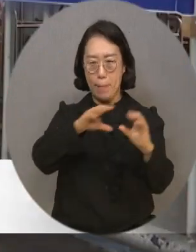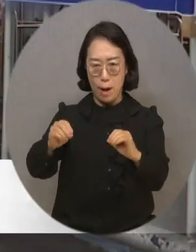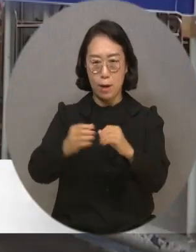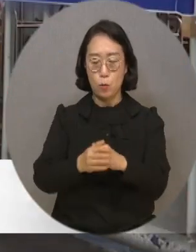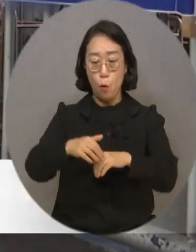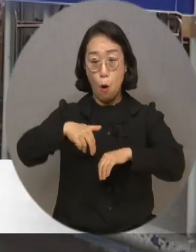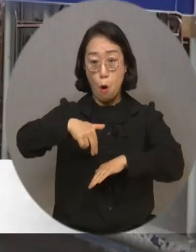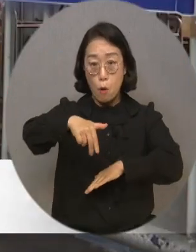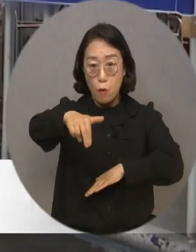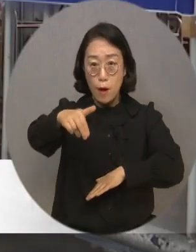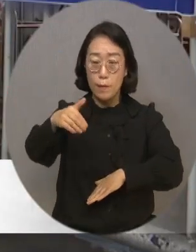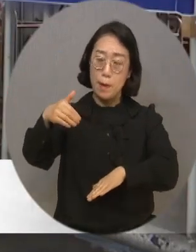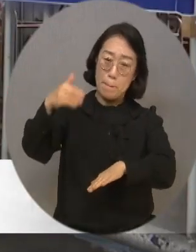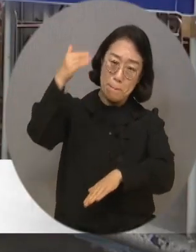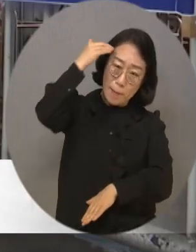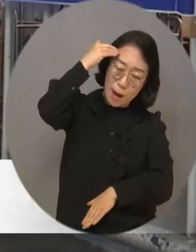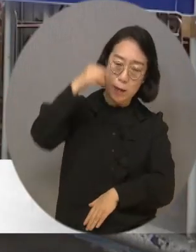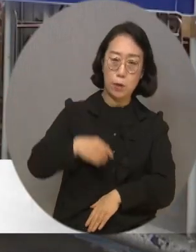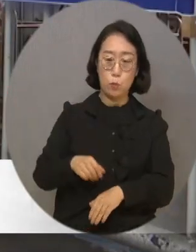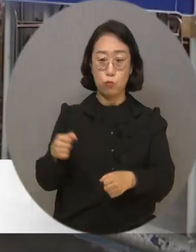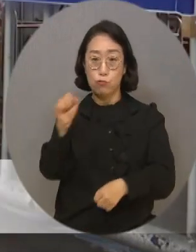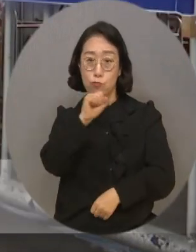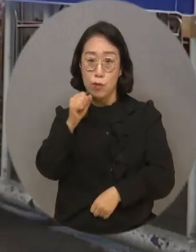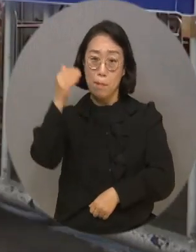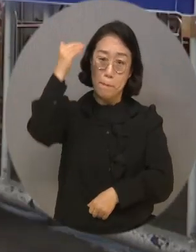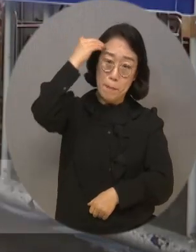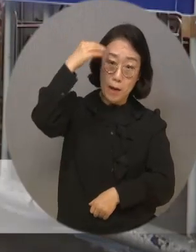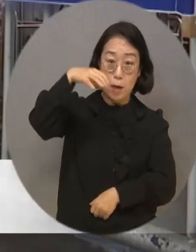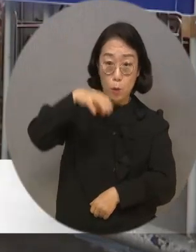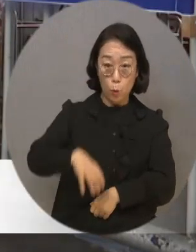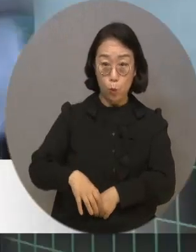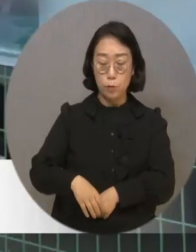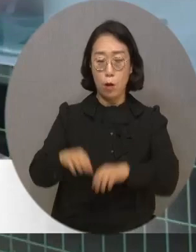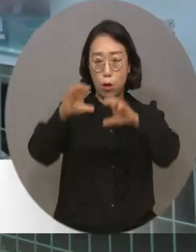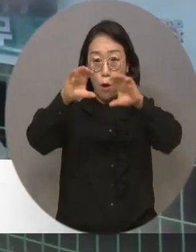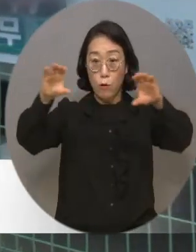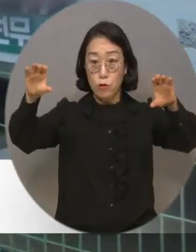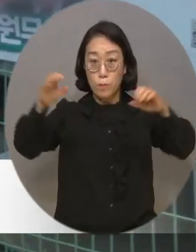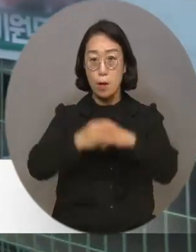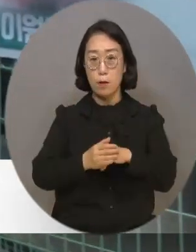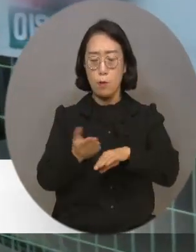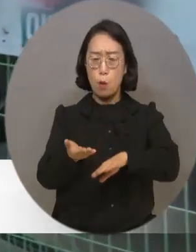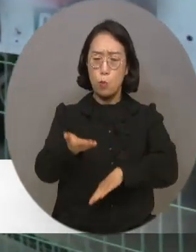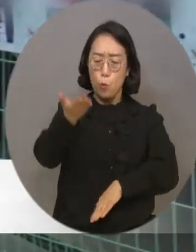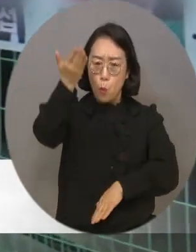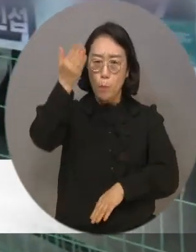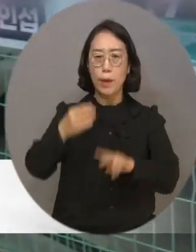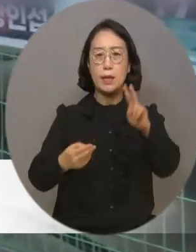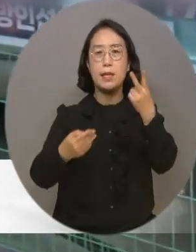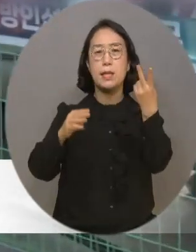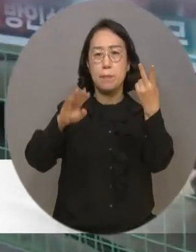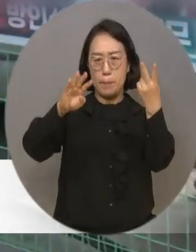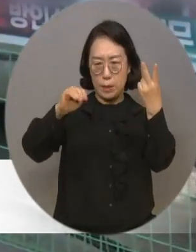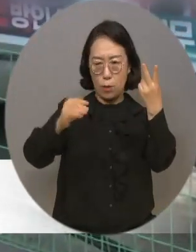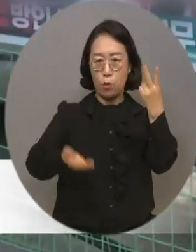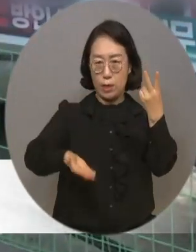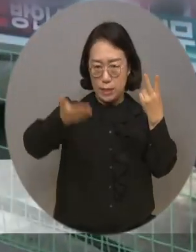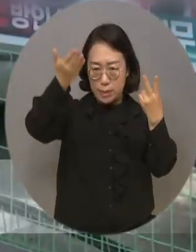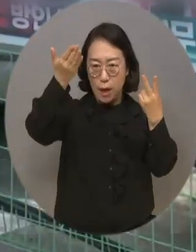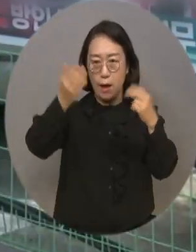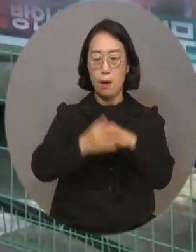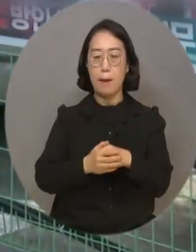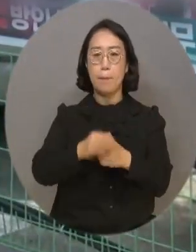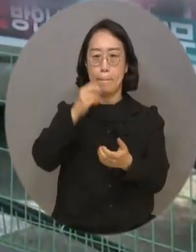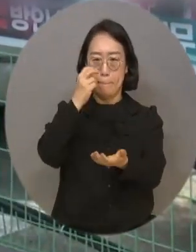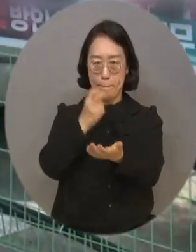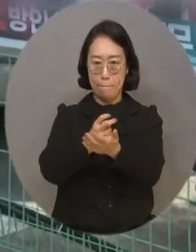통행하거나 차량 운전자의 시야를 방해할 우려가 있는 곳에서는 현수막근의 가장 낮은 부분이 2m 이상이 되도록 했습니다.